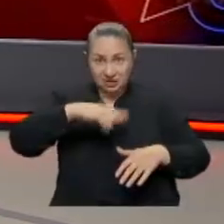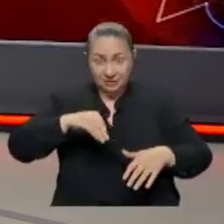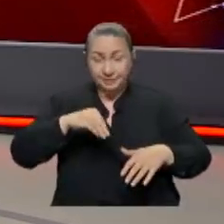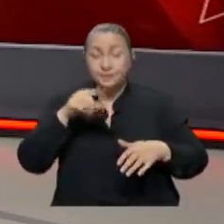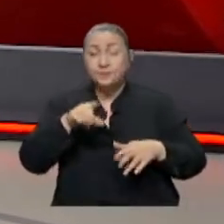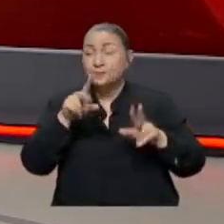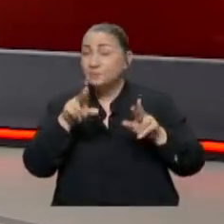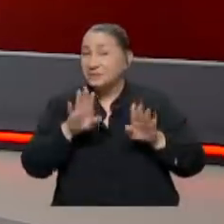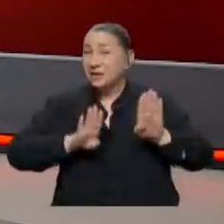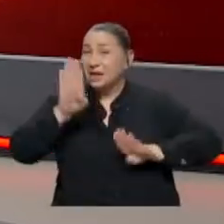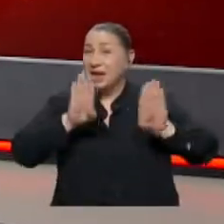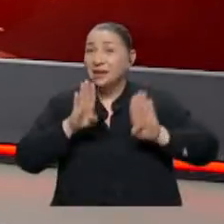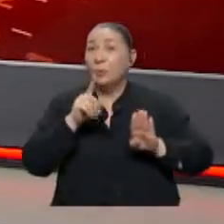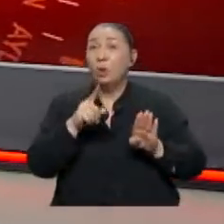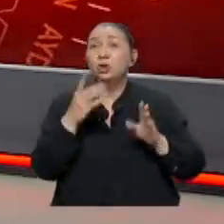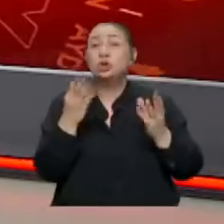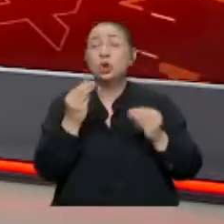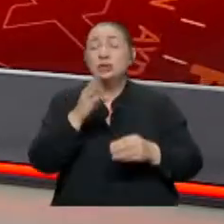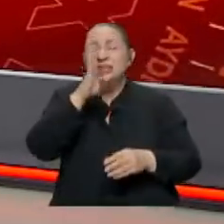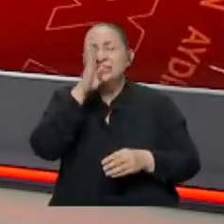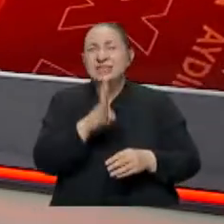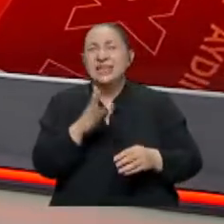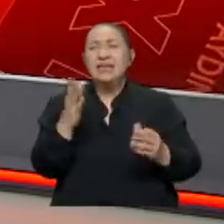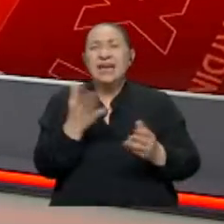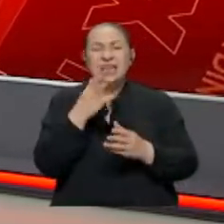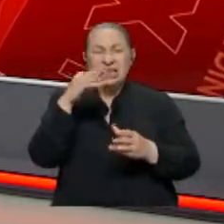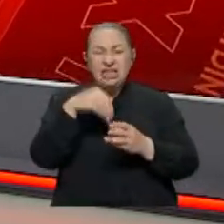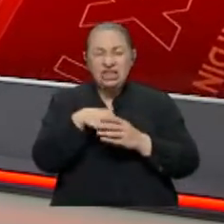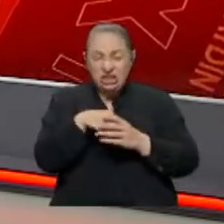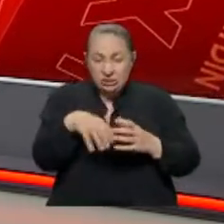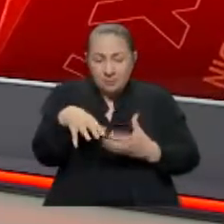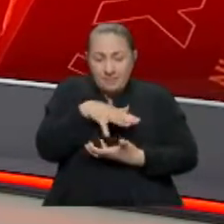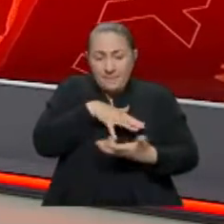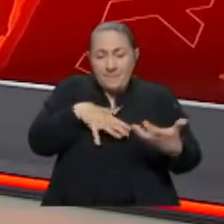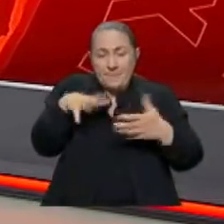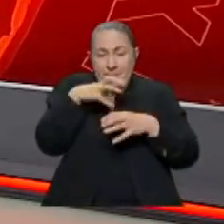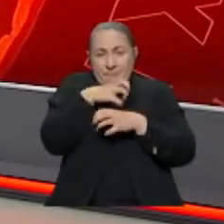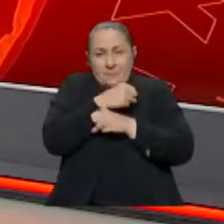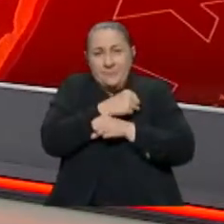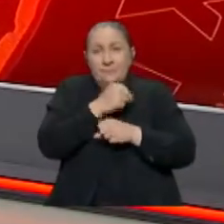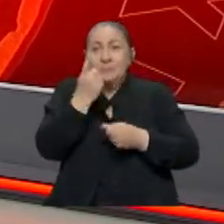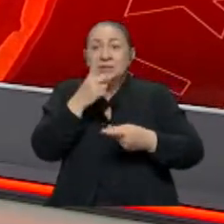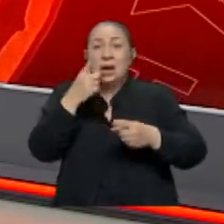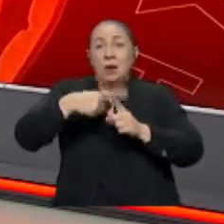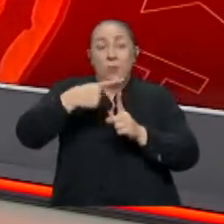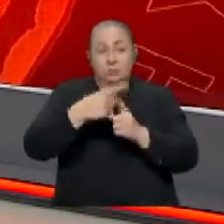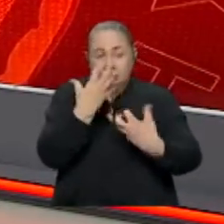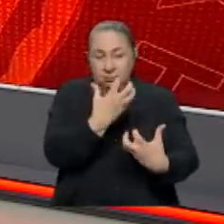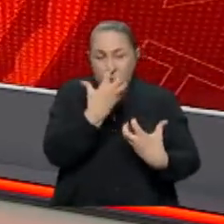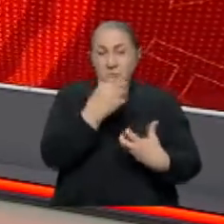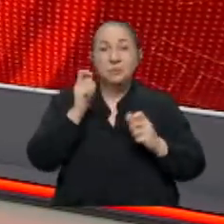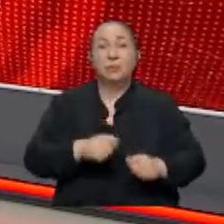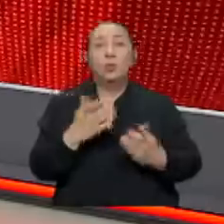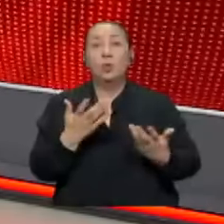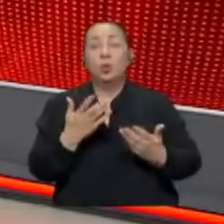bu türden ihalelerde böyle çok ciddi neredeyse iç kapitülasyon diyebileceğimiz birtakım ayrıcalıklar tanıyor